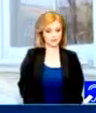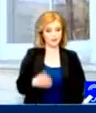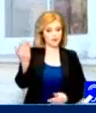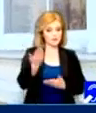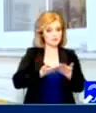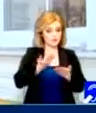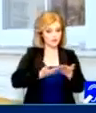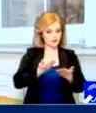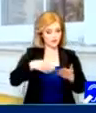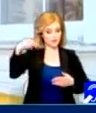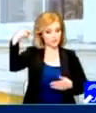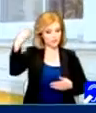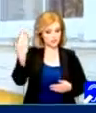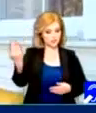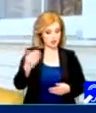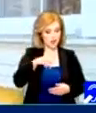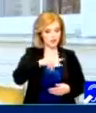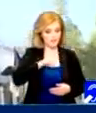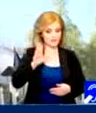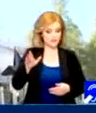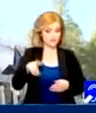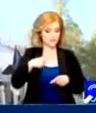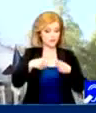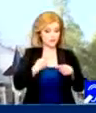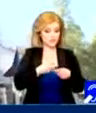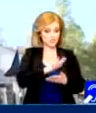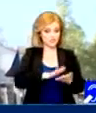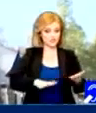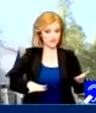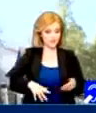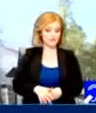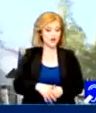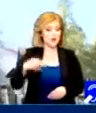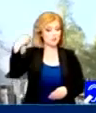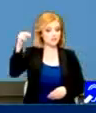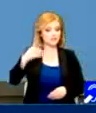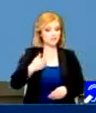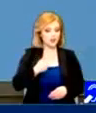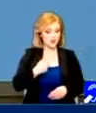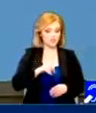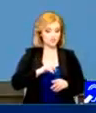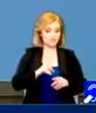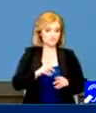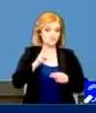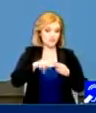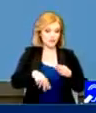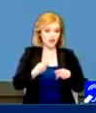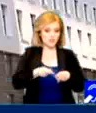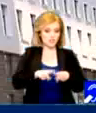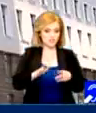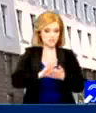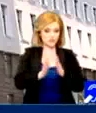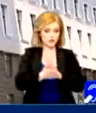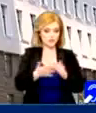Consilierul prezidențial Maxim Lebedinski spune că prin această sesizare, instituția prezidențială vrea să deblocheze situația de pe arena politică